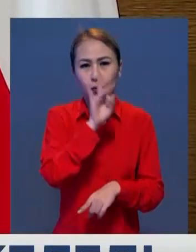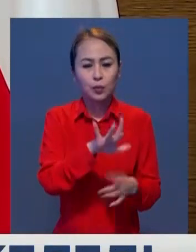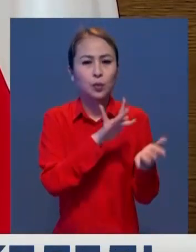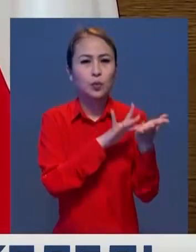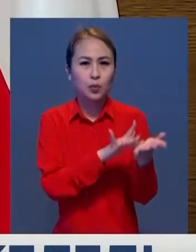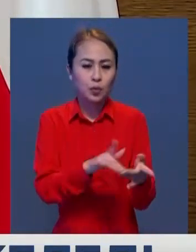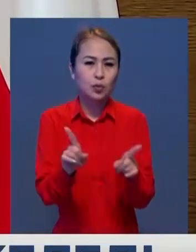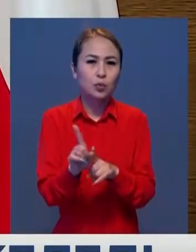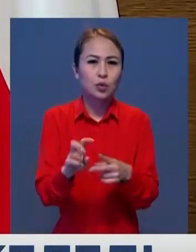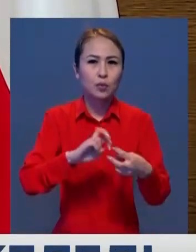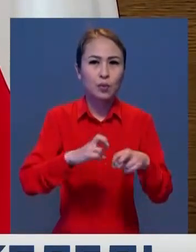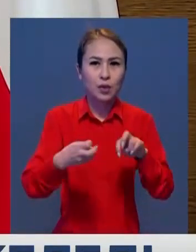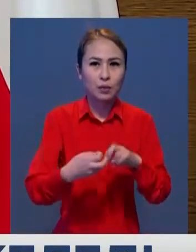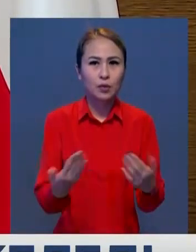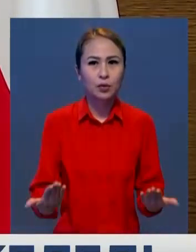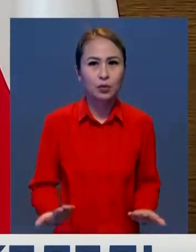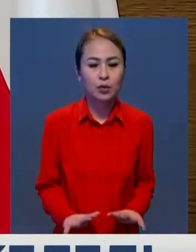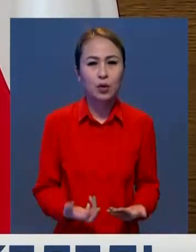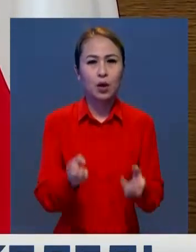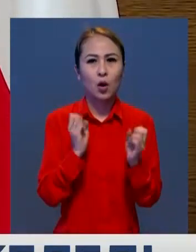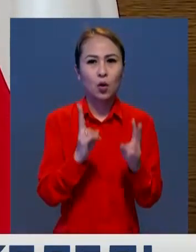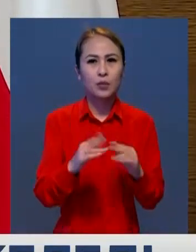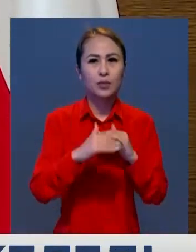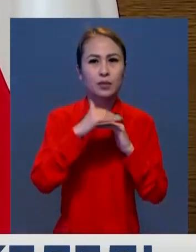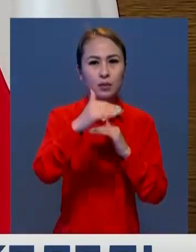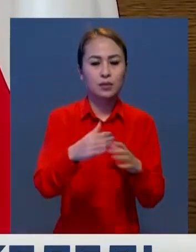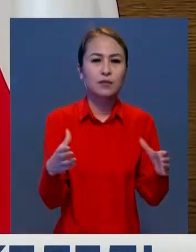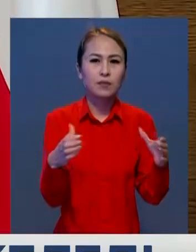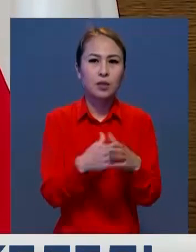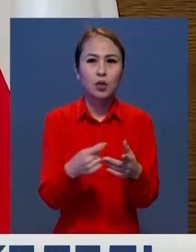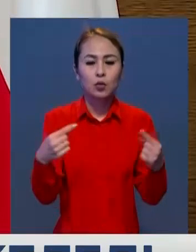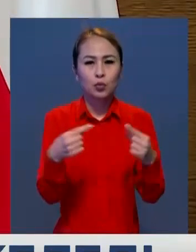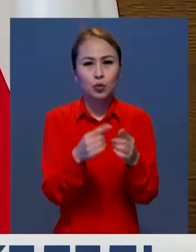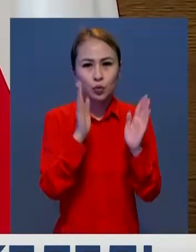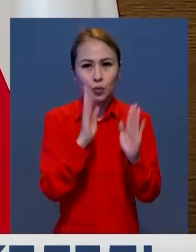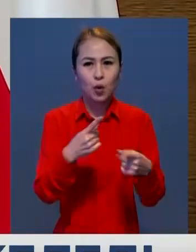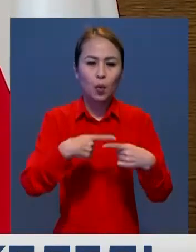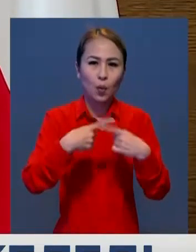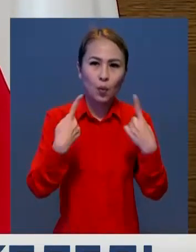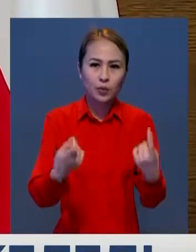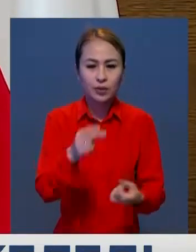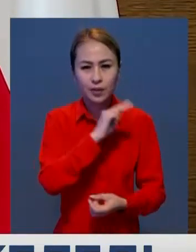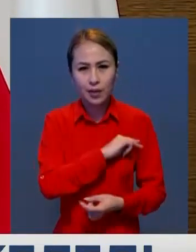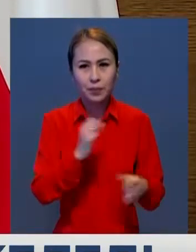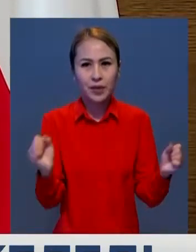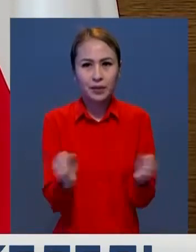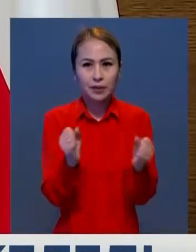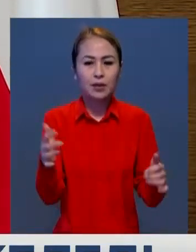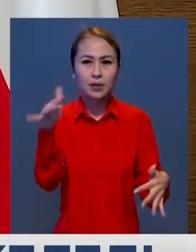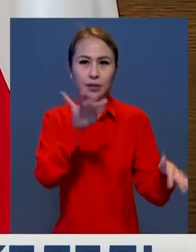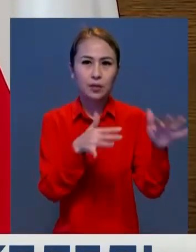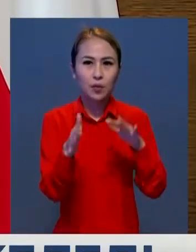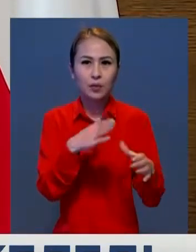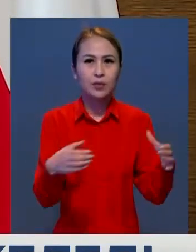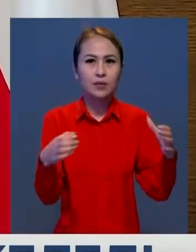легіде эпидемиологиялық тұрғыдан қауіпсіз елдерге ағылатыны анық. Қонақүйлер жұмыс істегенмен қысқы тау шипажайлары